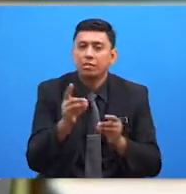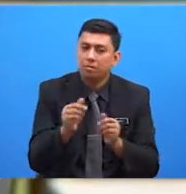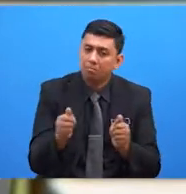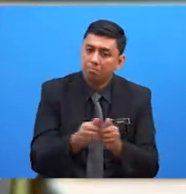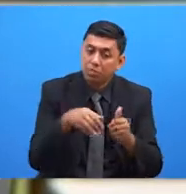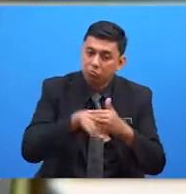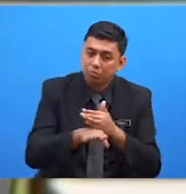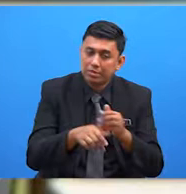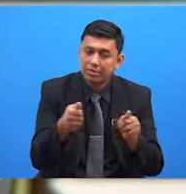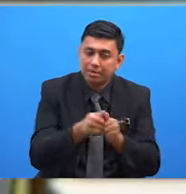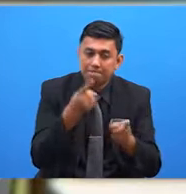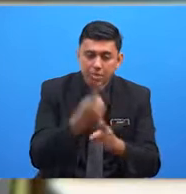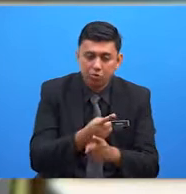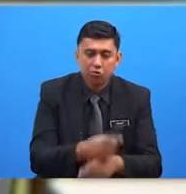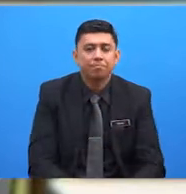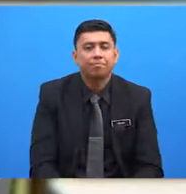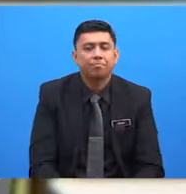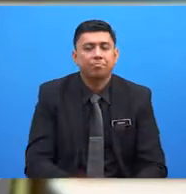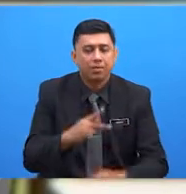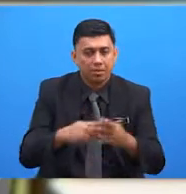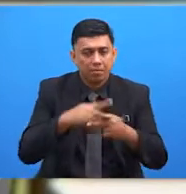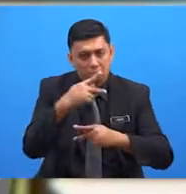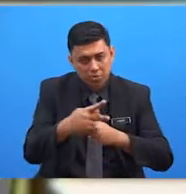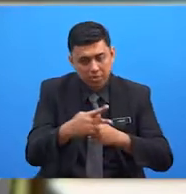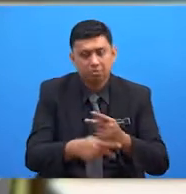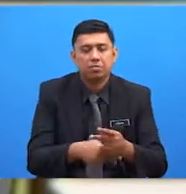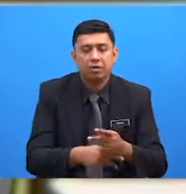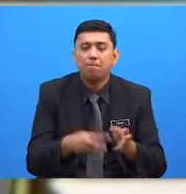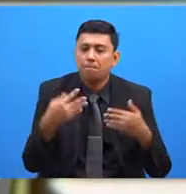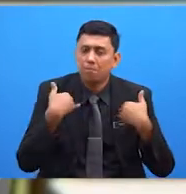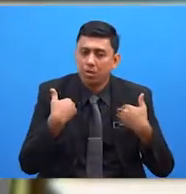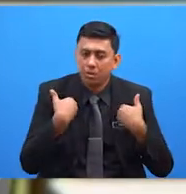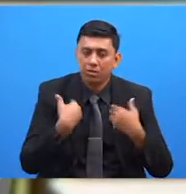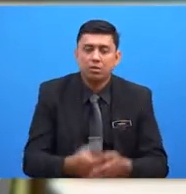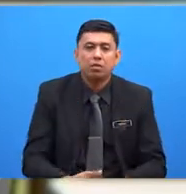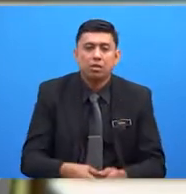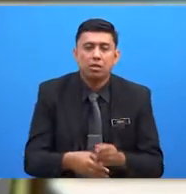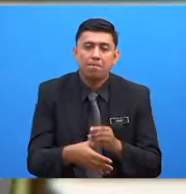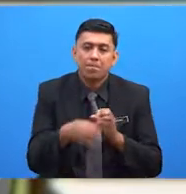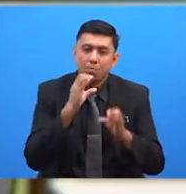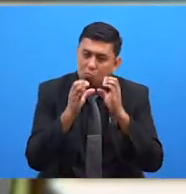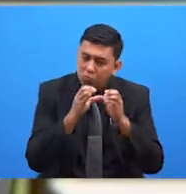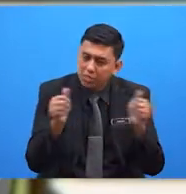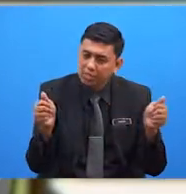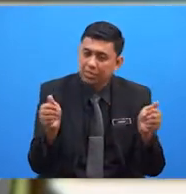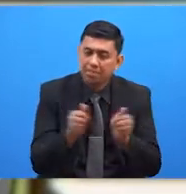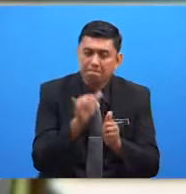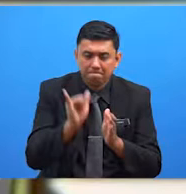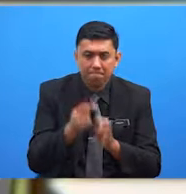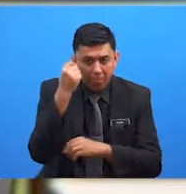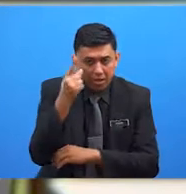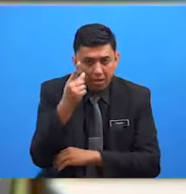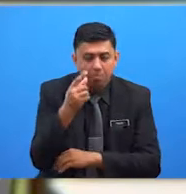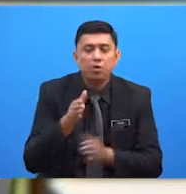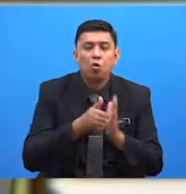dan lengkap. Respon direct proses perhubungan ini mewujudkan komunikasi yang difahami oleh